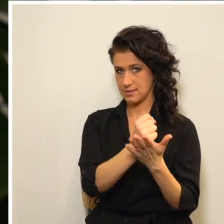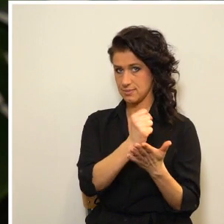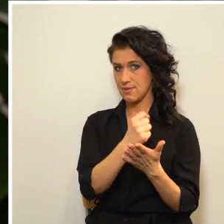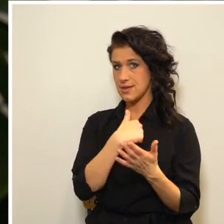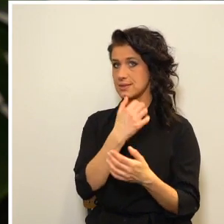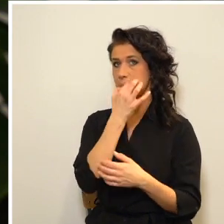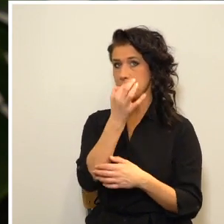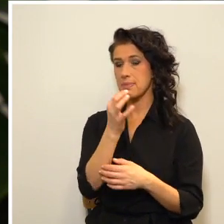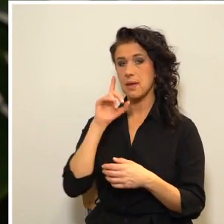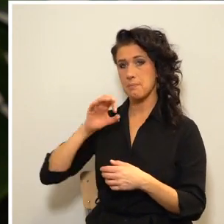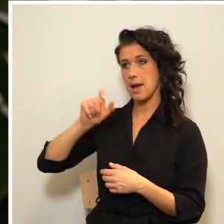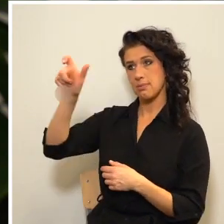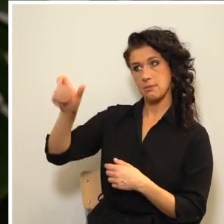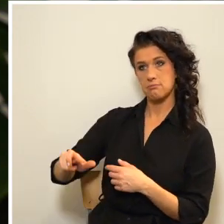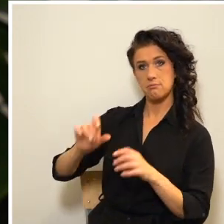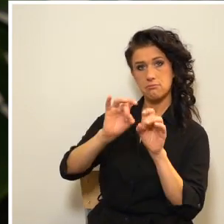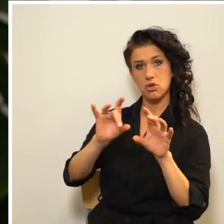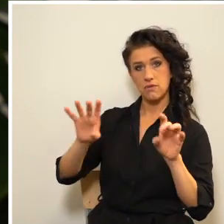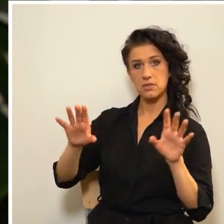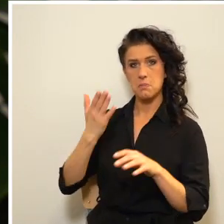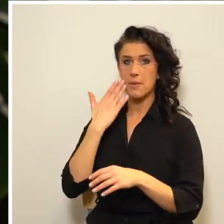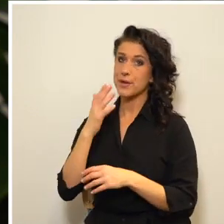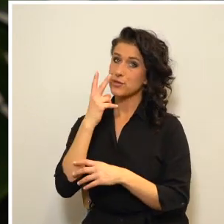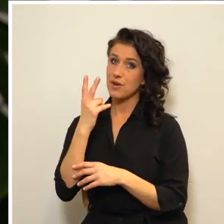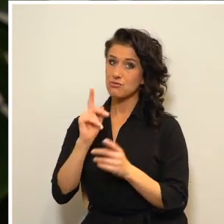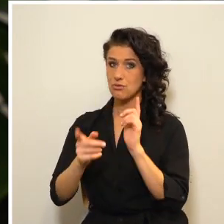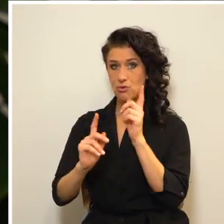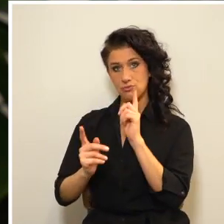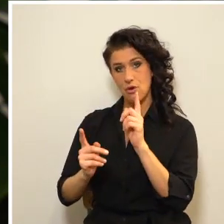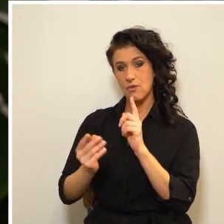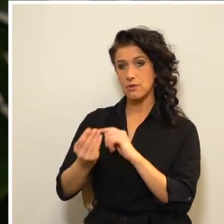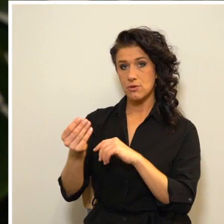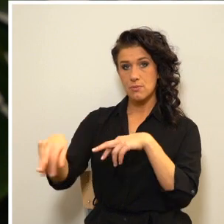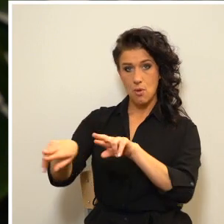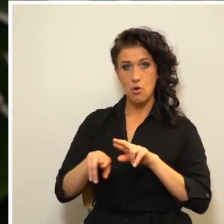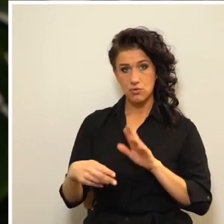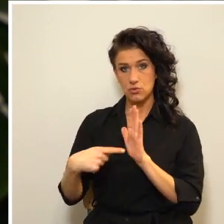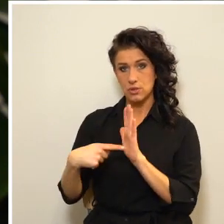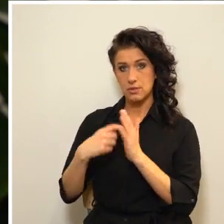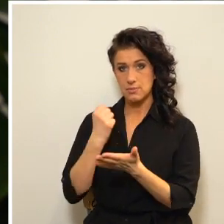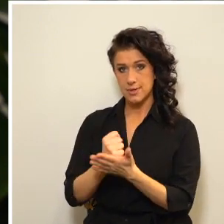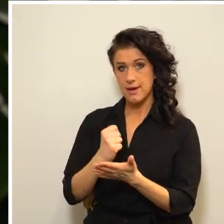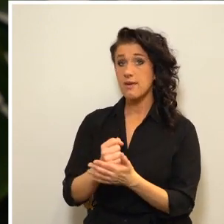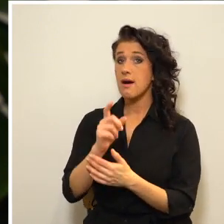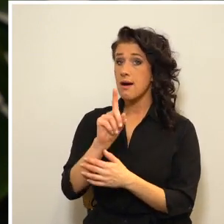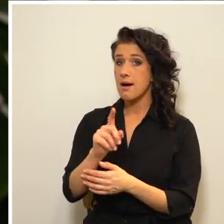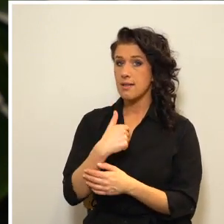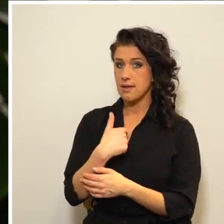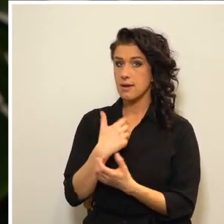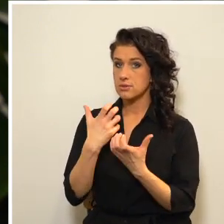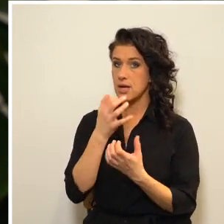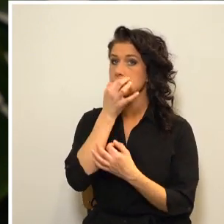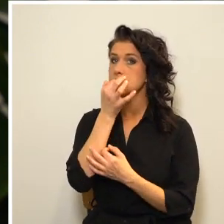zapytać pana profesora bo to o czym rozmawiamy jest bardzo ważny jeszcze jeszcze jeszcze wrócimy do do tego aspektu ale chciałam się